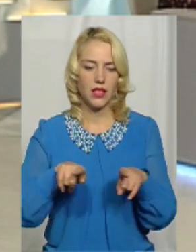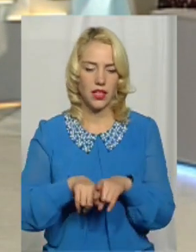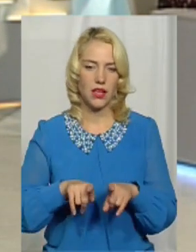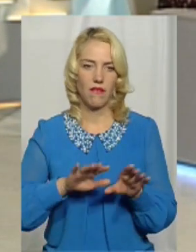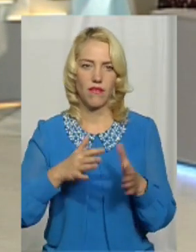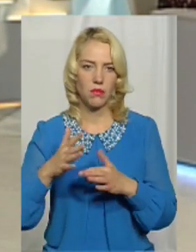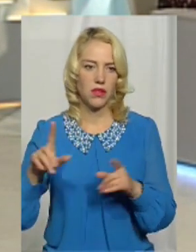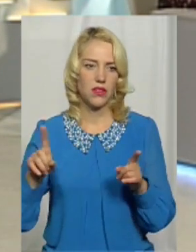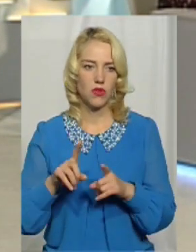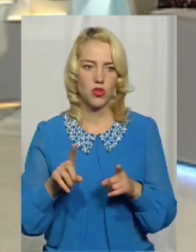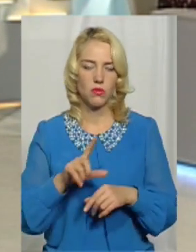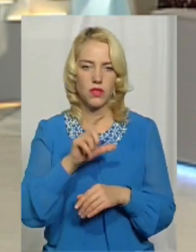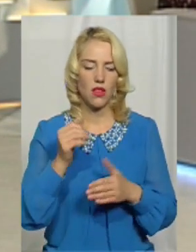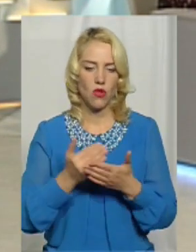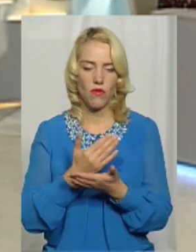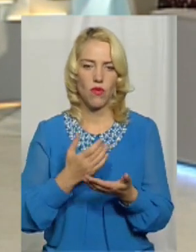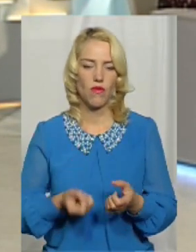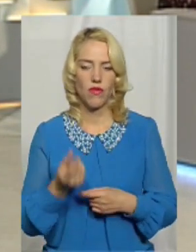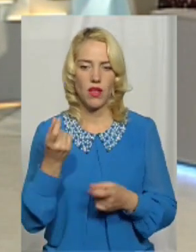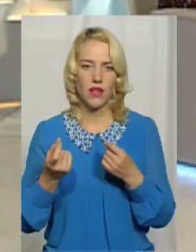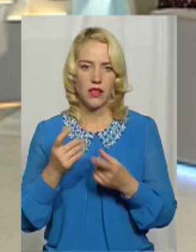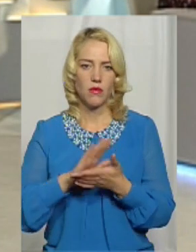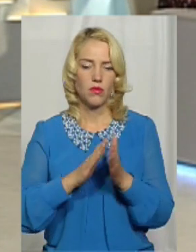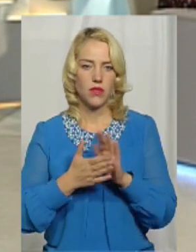таких випадків, щоб за нововиявленими обставинами було